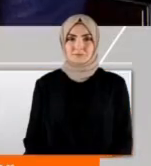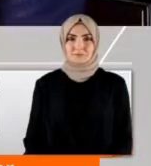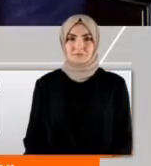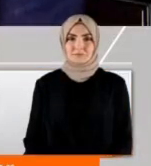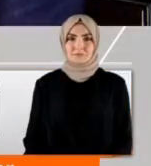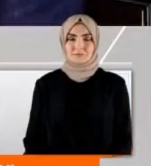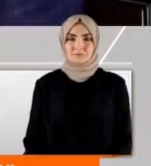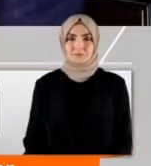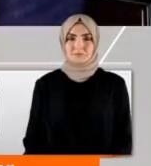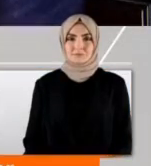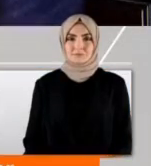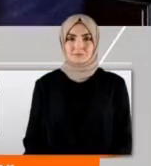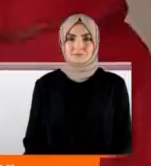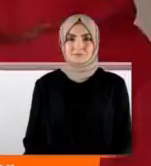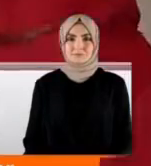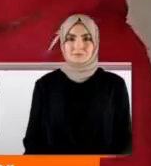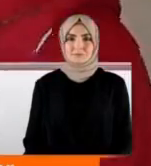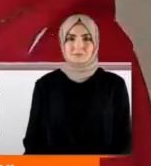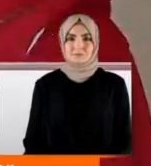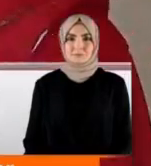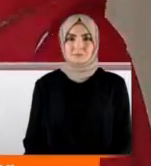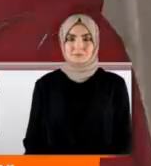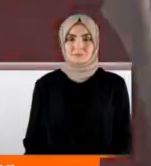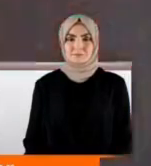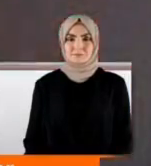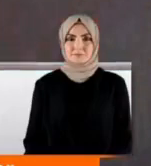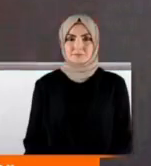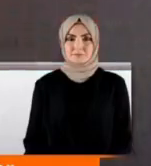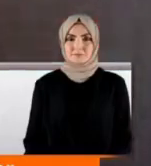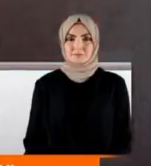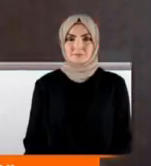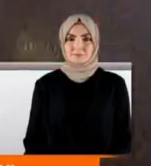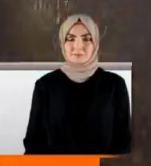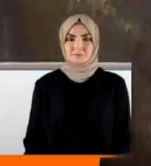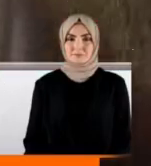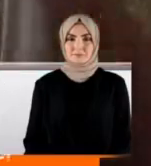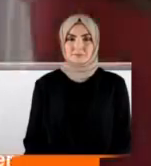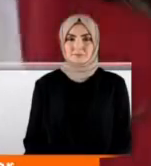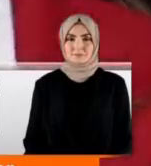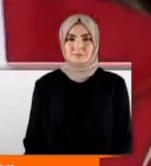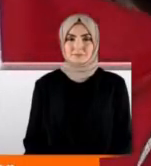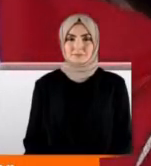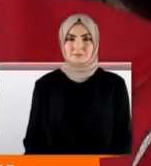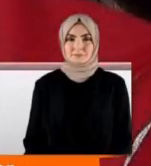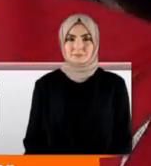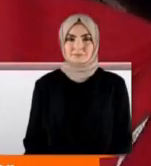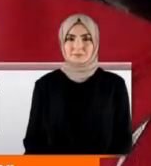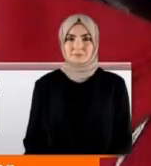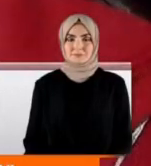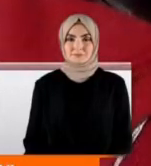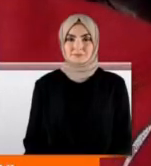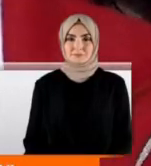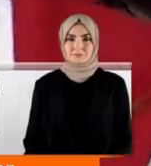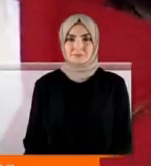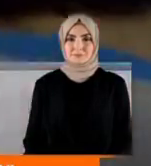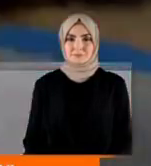yüzünden yok oldu gittiler yani. Duvarlar hep kandı. Sadece her yerin kan olduğunu gördük. Çok kötü bir duygu gerçekten. Allah